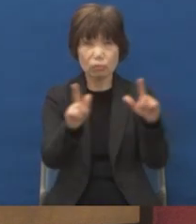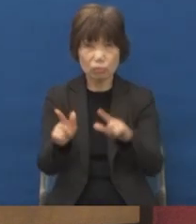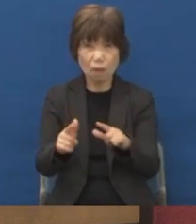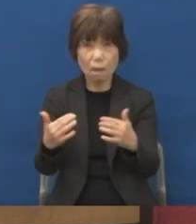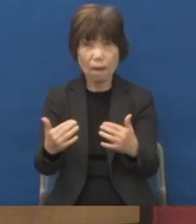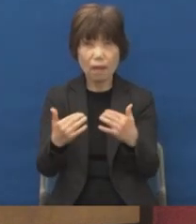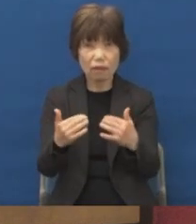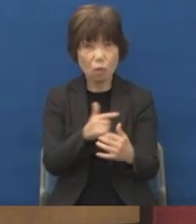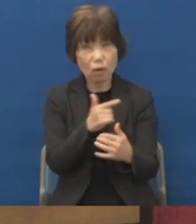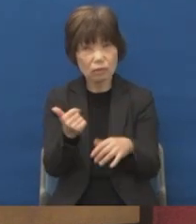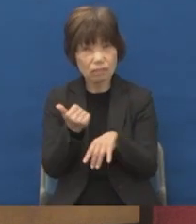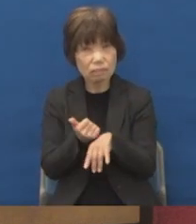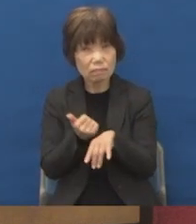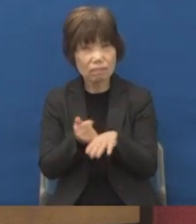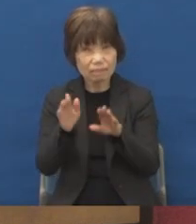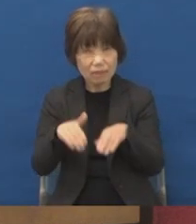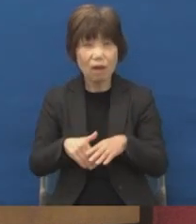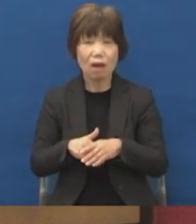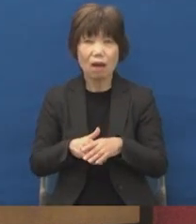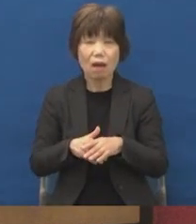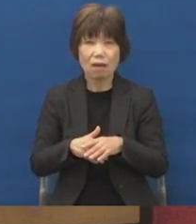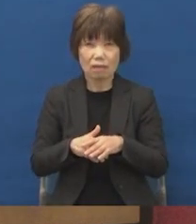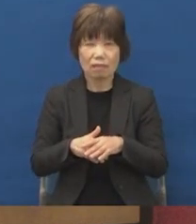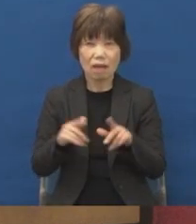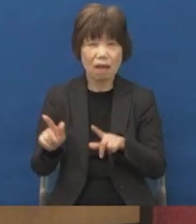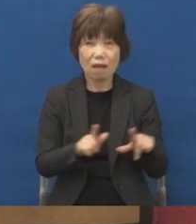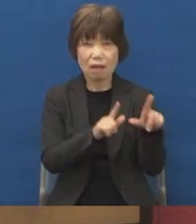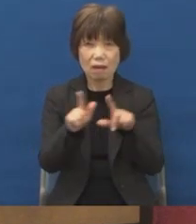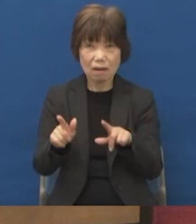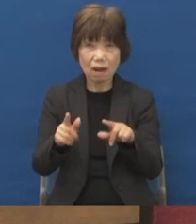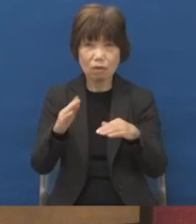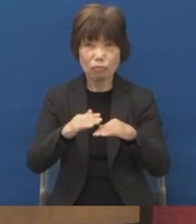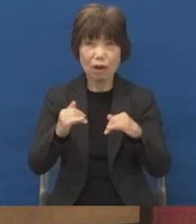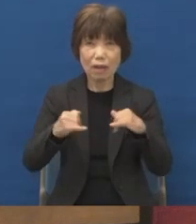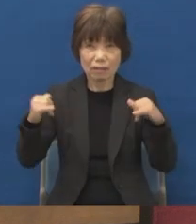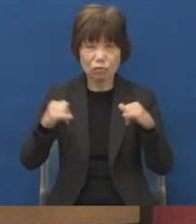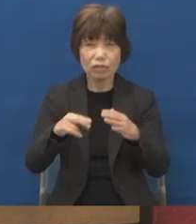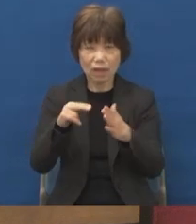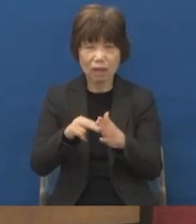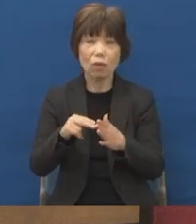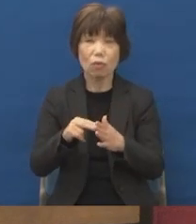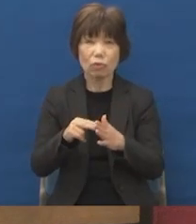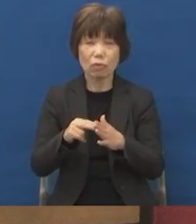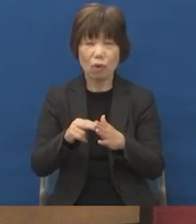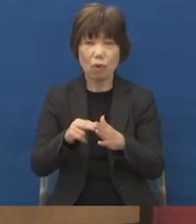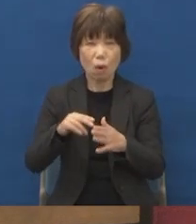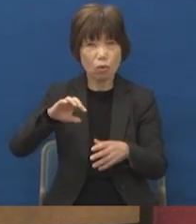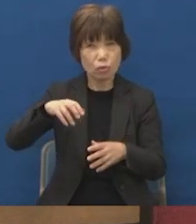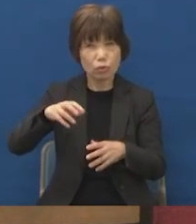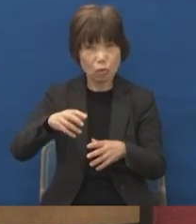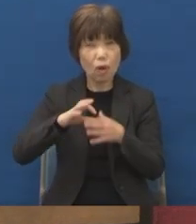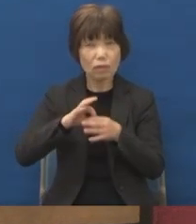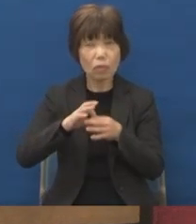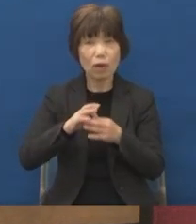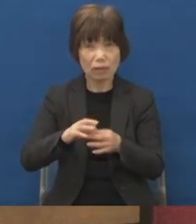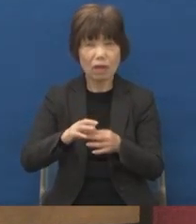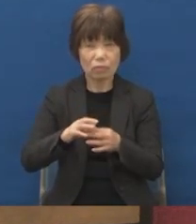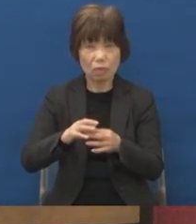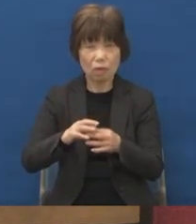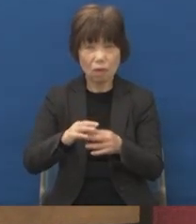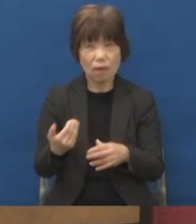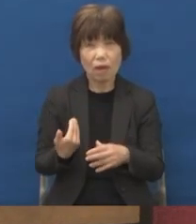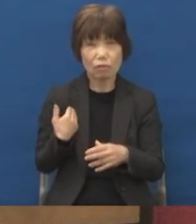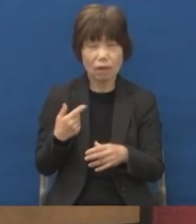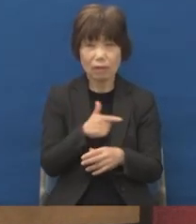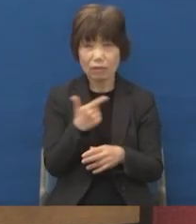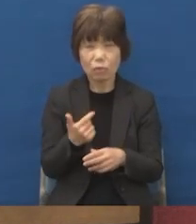深刻なものとなり、ライフラインとして水道、下水道が果たす役割の重要性が改めて強く認